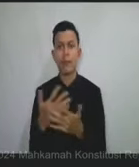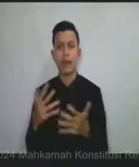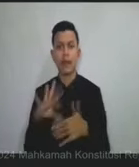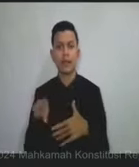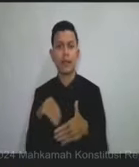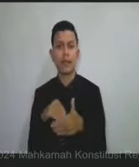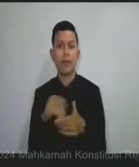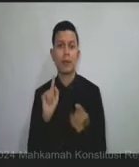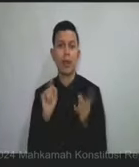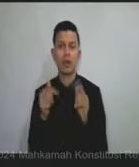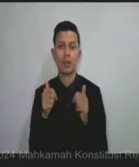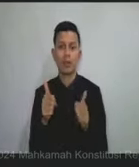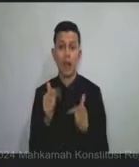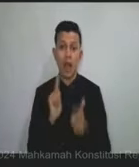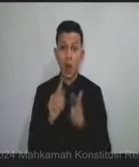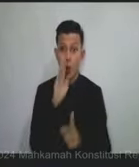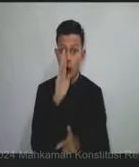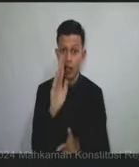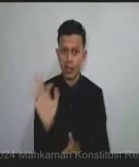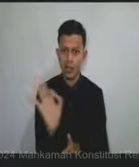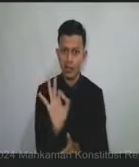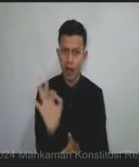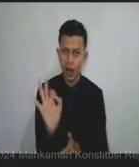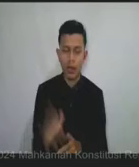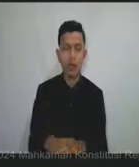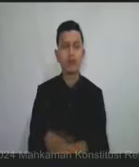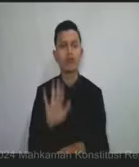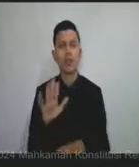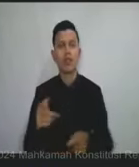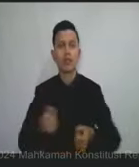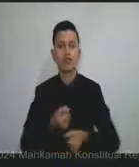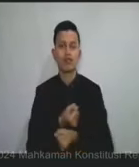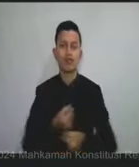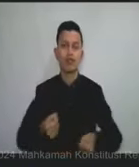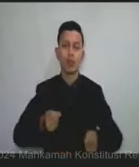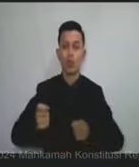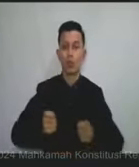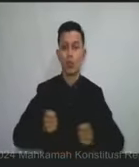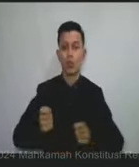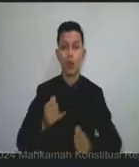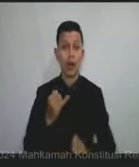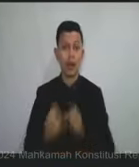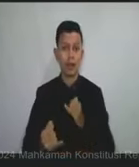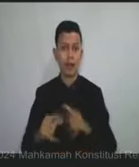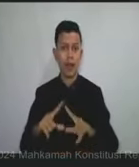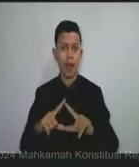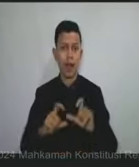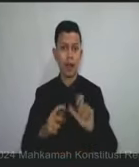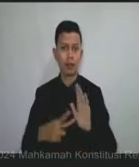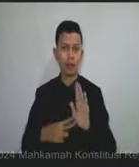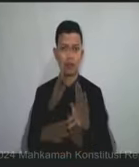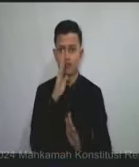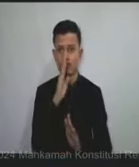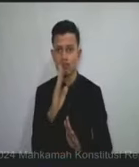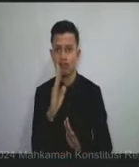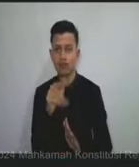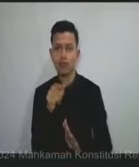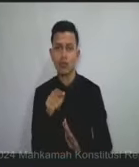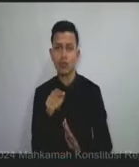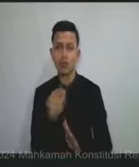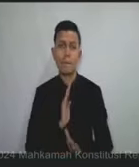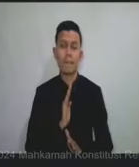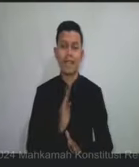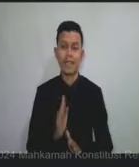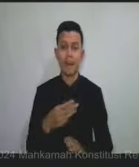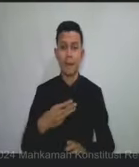dapat terancam oleh otoritarisme dalam konteks Demikian maka netralitas aparat dalam Pemilu tidak hanya merupakan prinsip etis yang